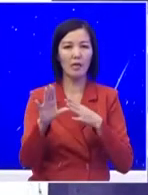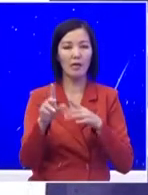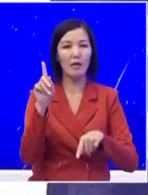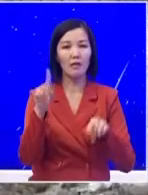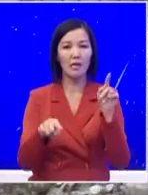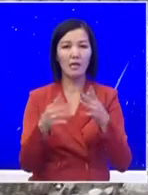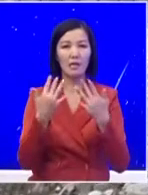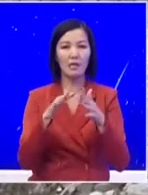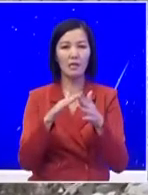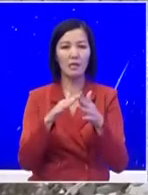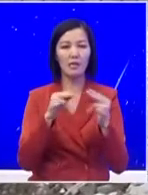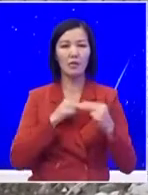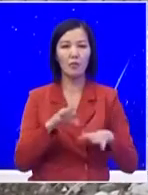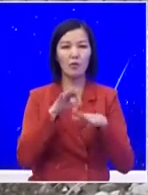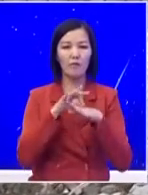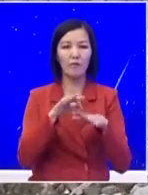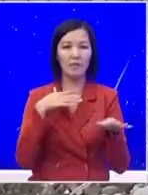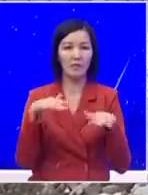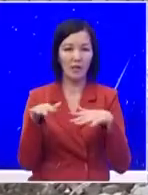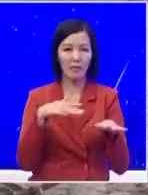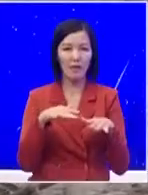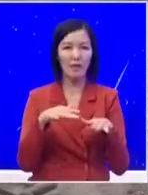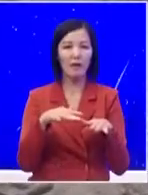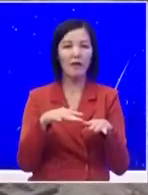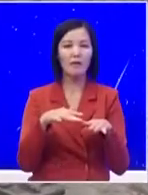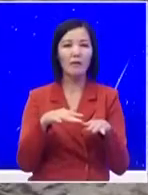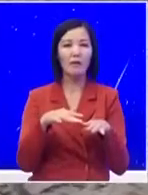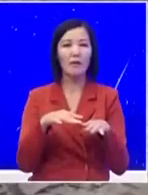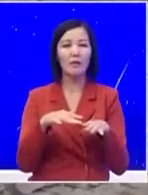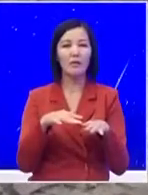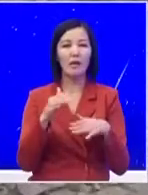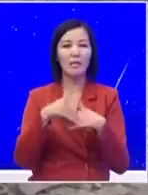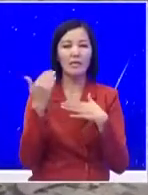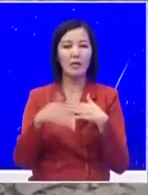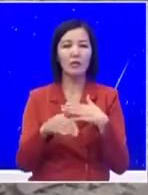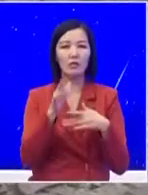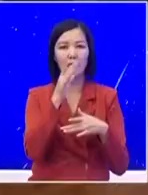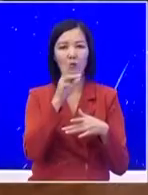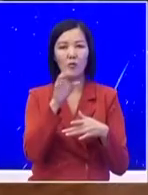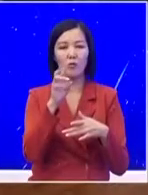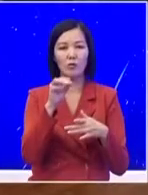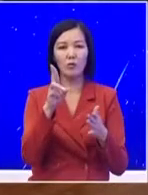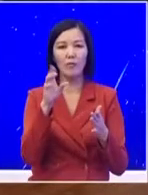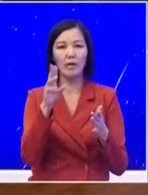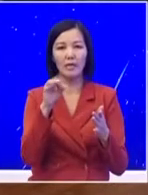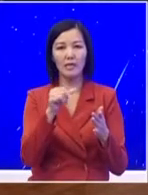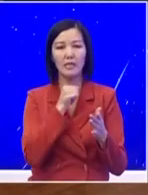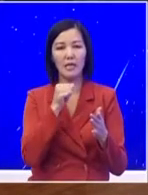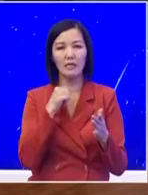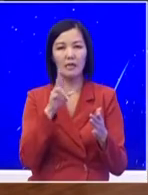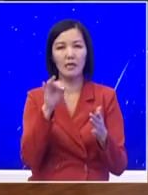некоторых населенных пунктах работа ведется не соответствующим образом. В частности, отстают по срокам в Куксусском, Каратальском,